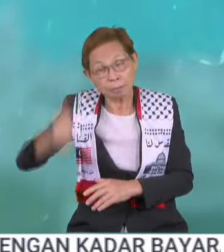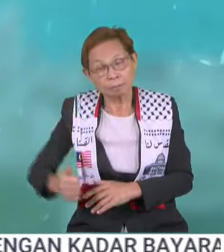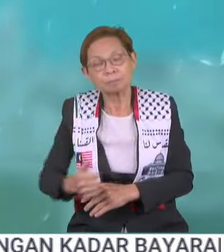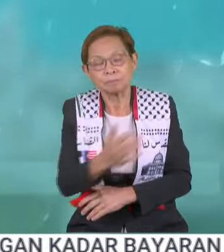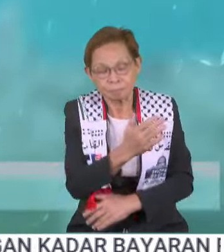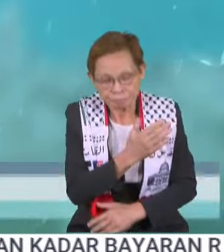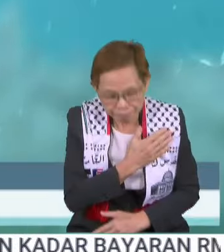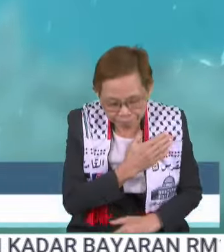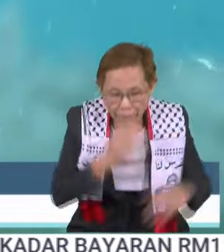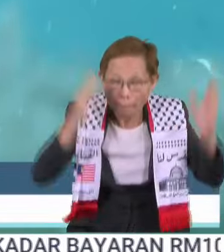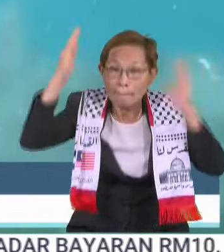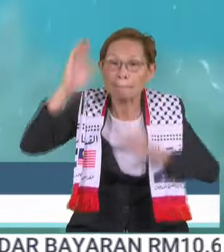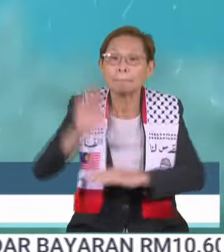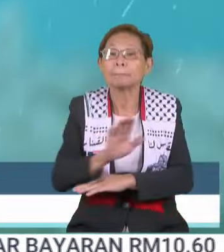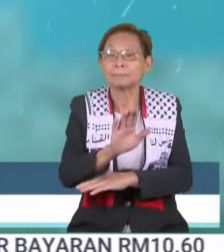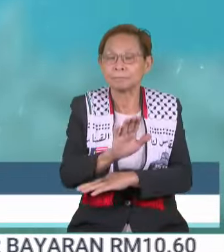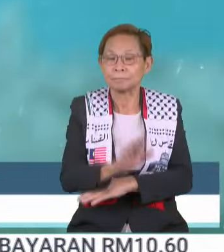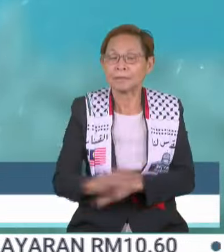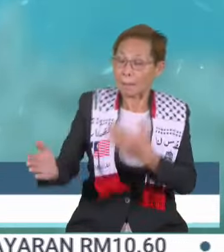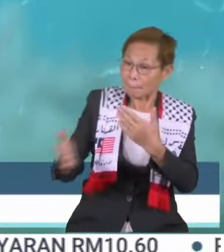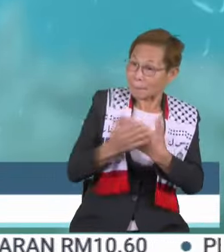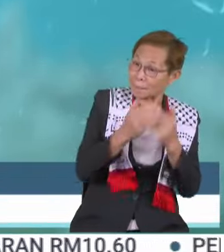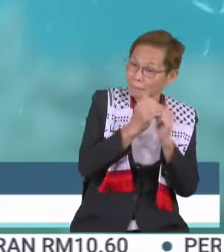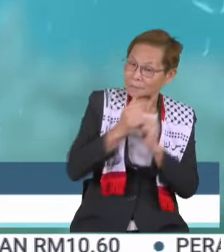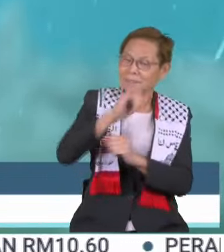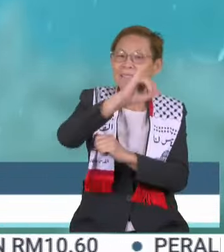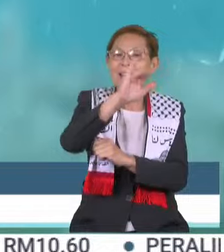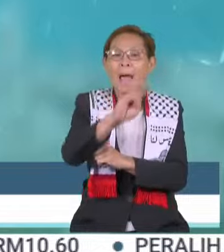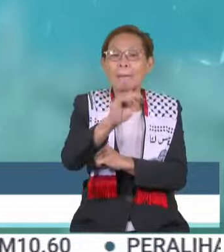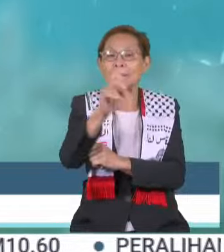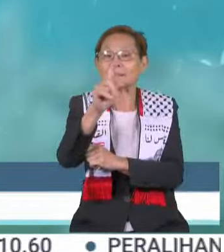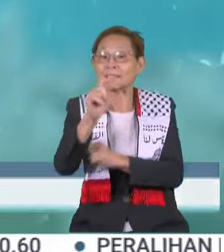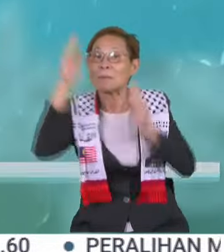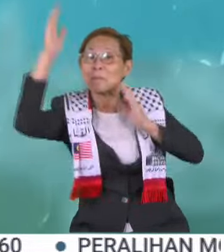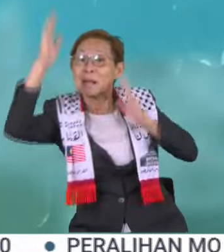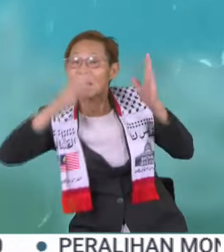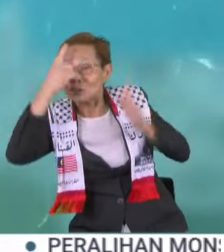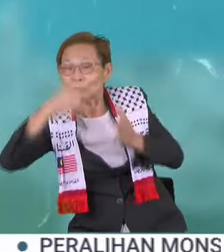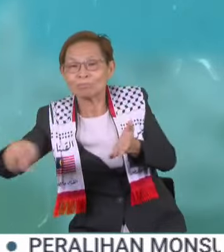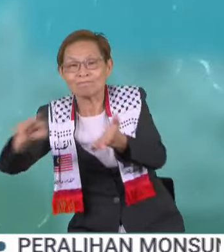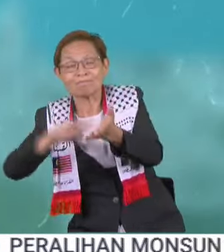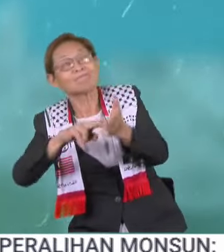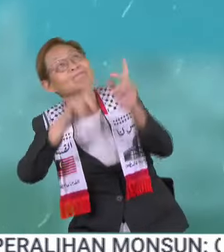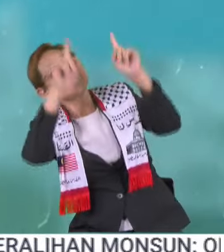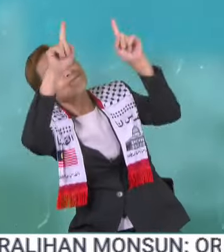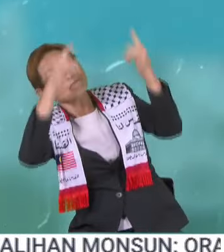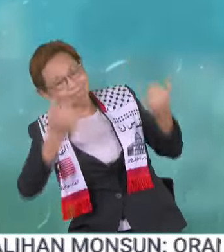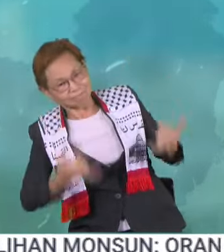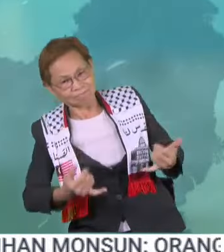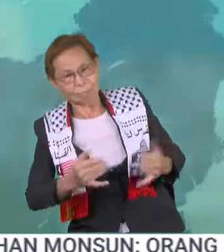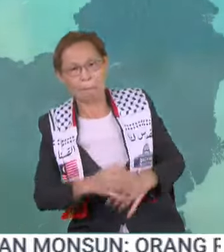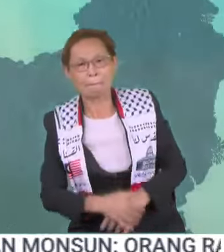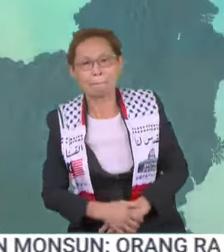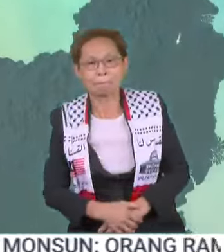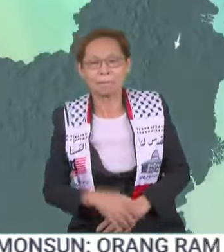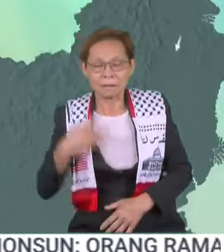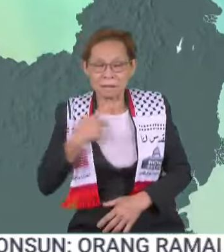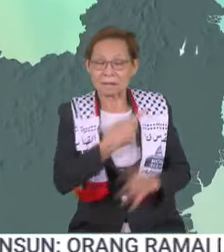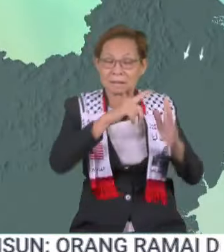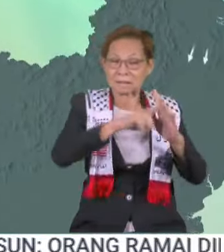Assalamualaikum dan salam Malaysia Madani. Kembali bersama Jabatan Meteorologi Malaysia untuk laporan cuaca pada hari ini. Baik,